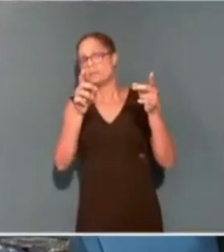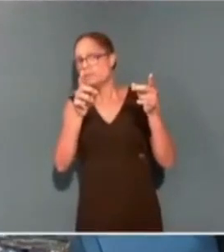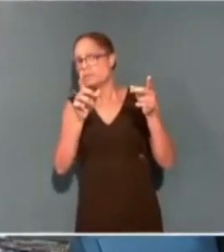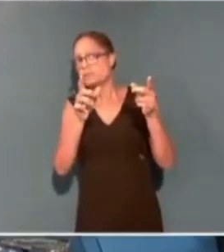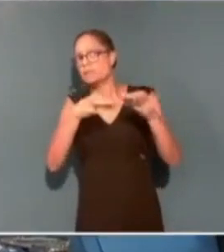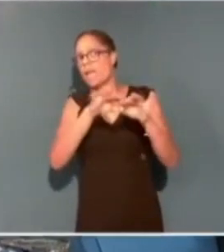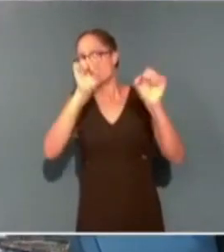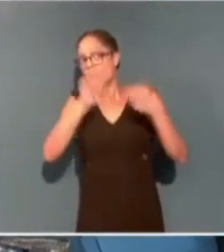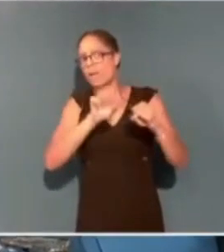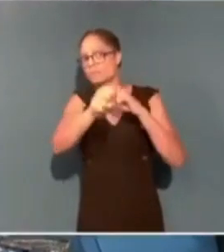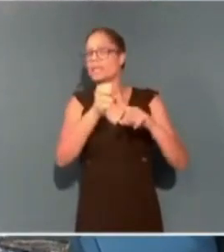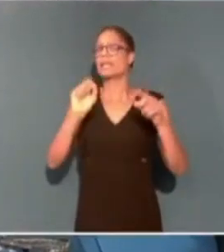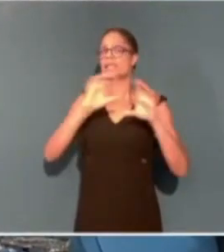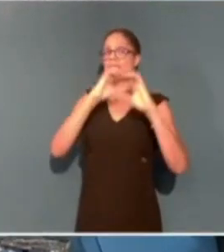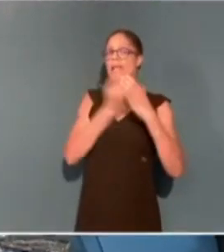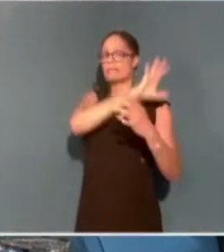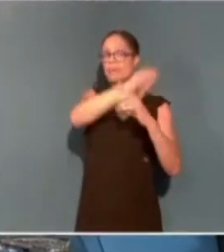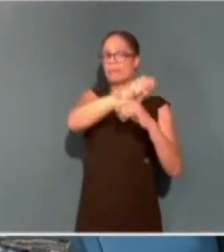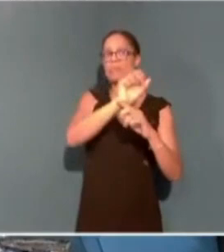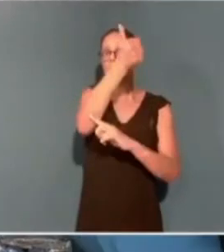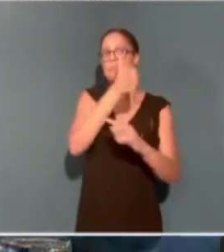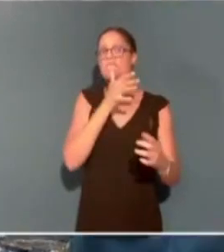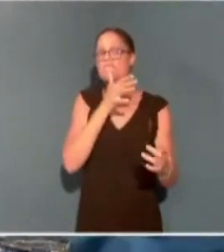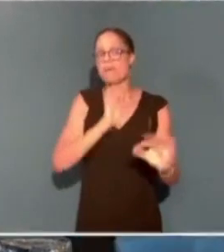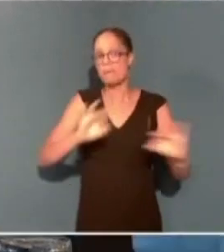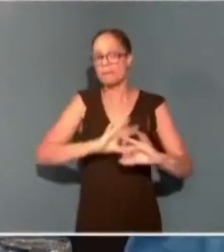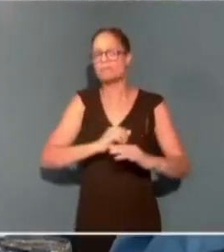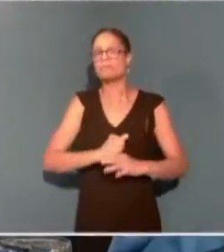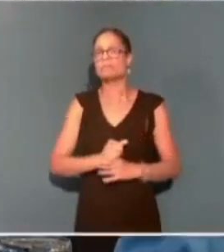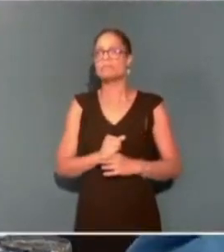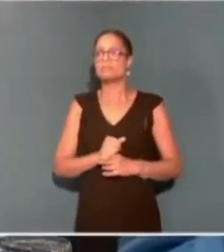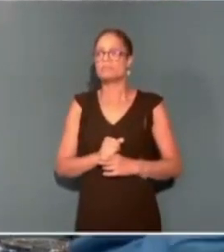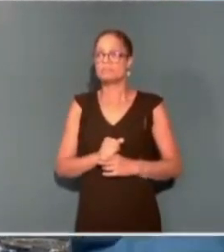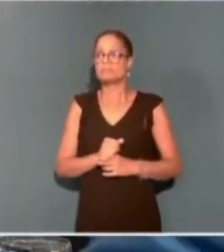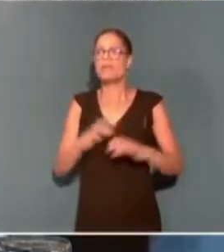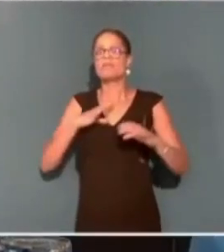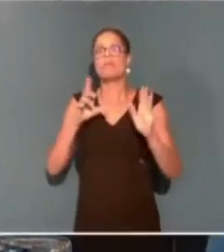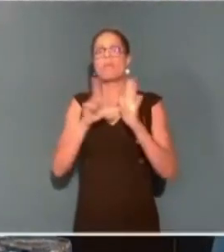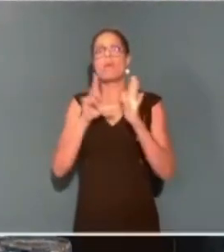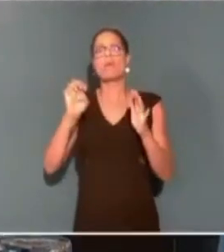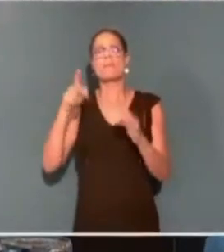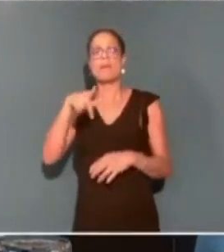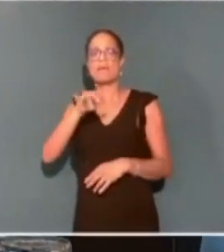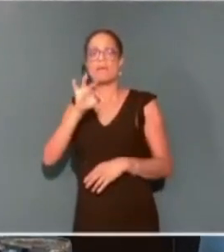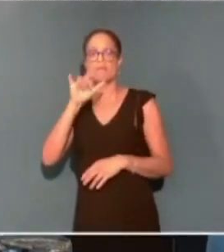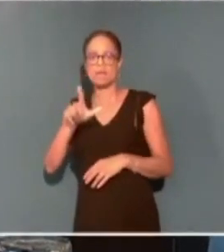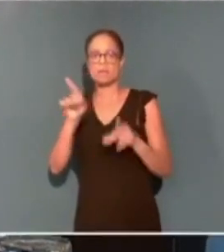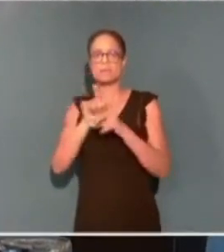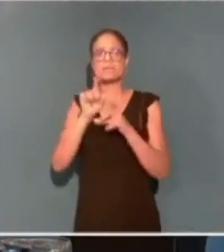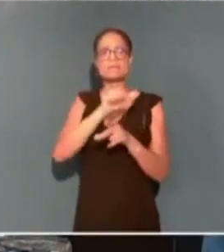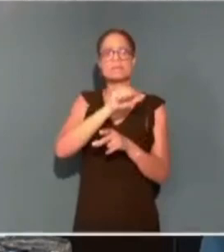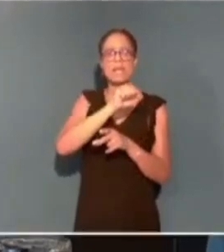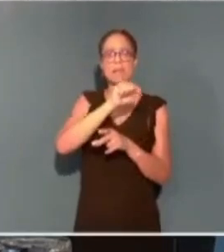raison. Et puis, il y a un organisme qui a été créé, qui s'appelle l'EPFL, qui a ce droit de préemption. Il y a la SAFER qui a le droit de